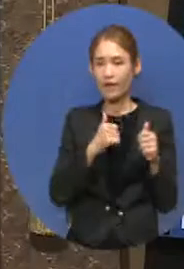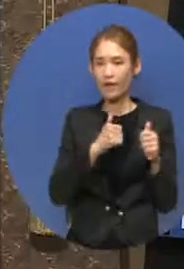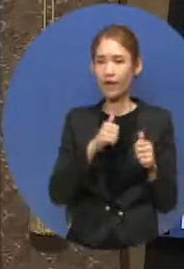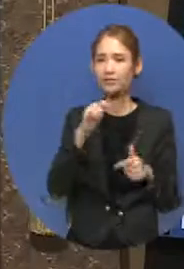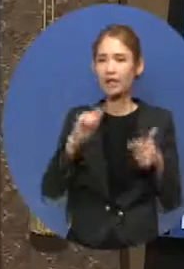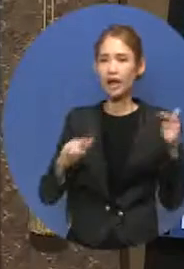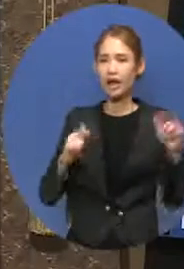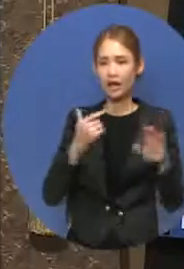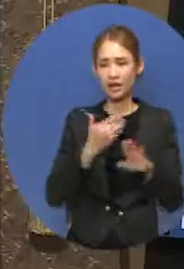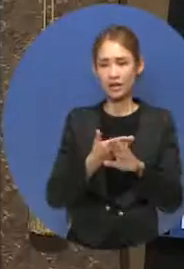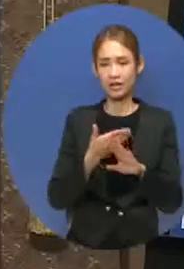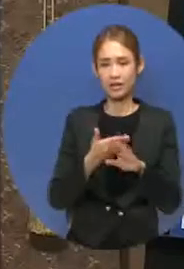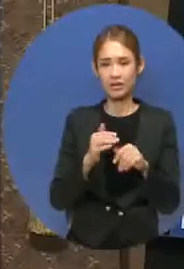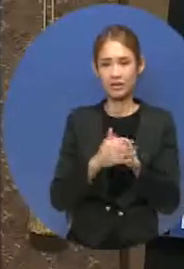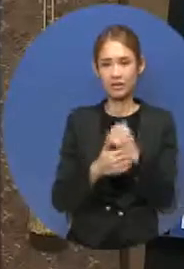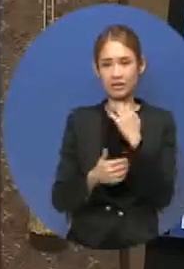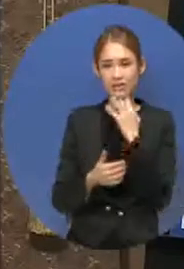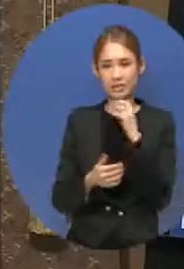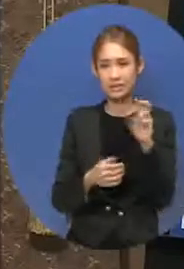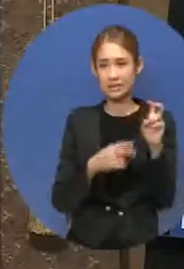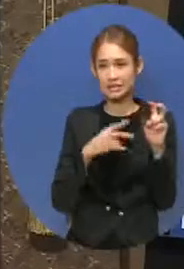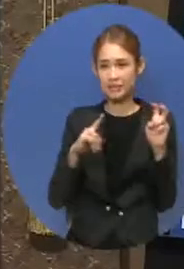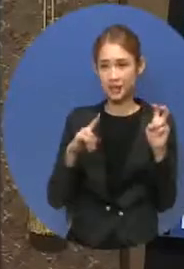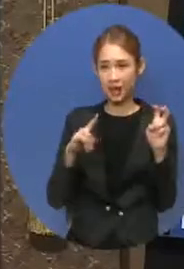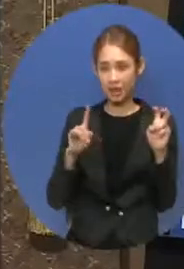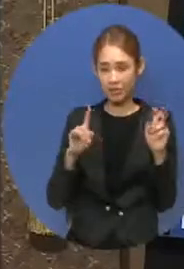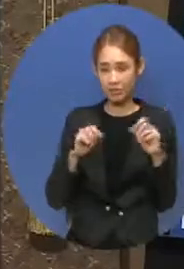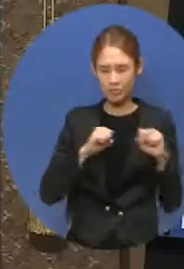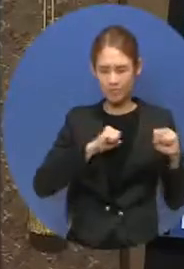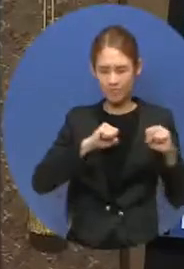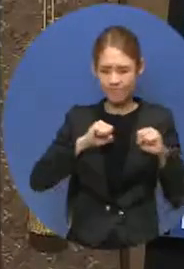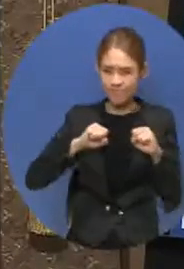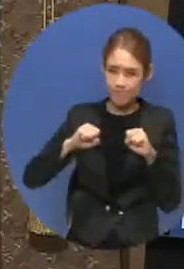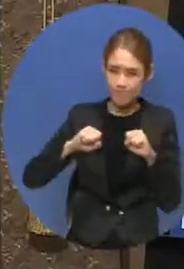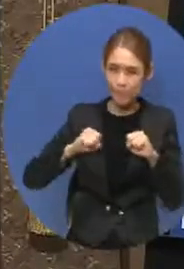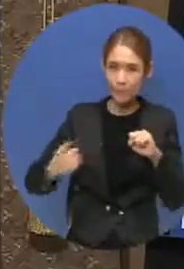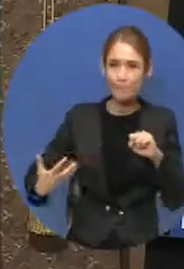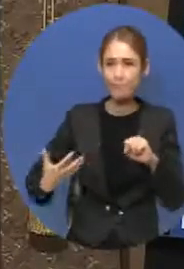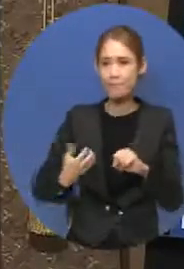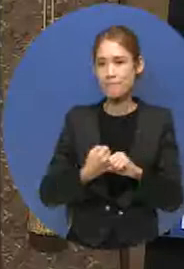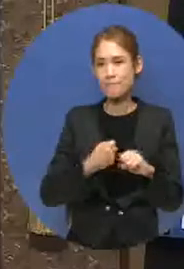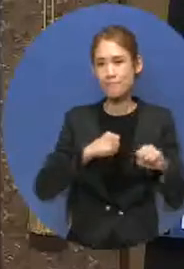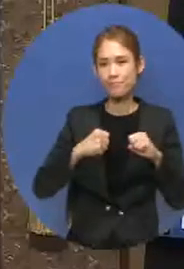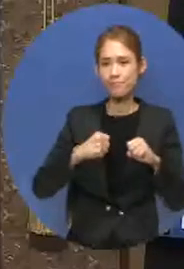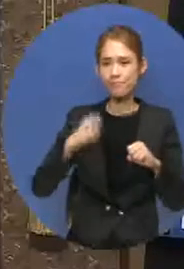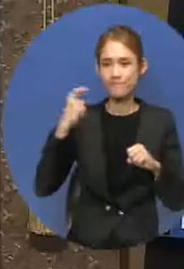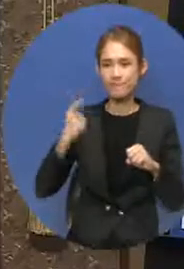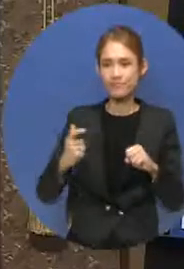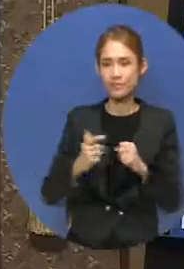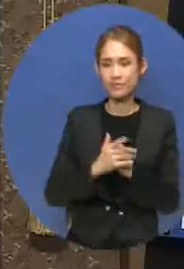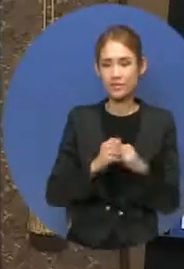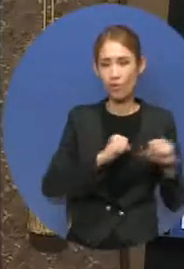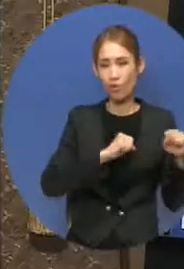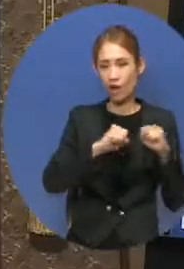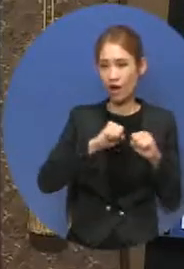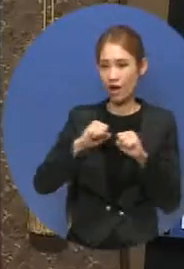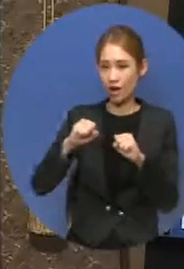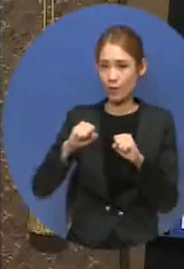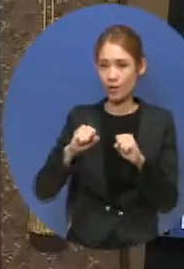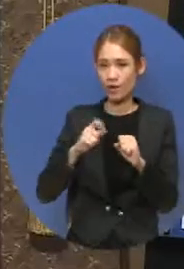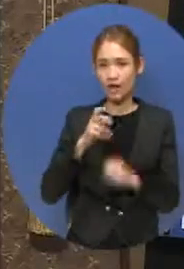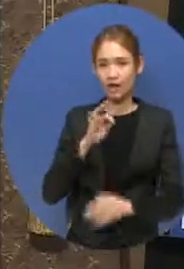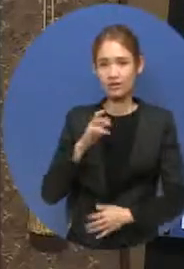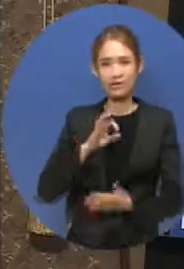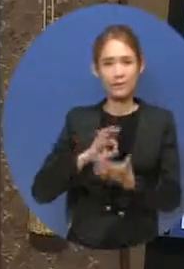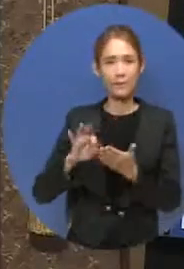크시더라고요. 예를 들면 20대는 워낙 에너지가 활발하시고 넘치시잖아요. 그러니까 주로 활동을 이분들을